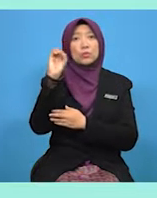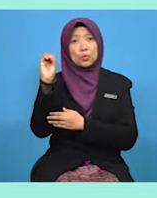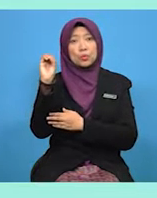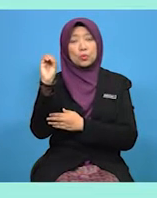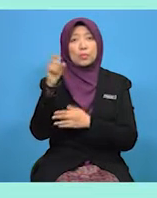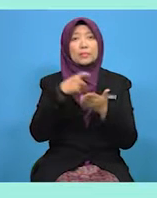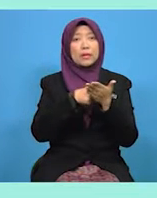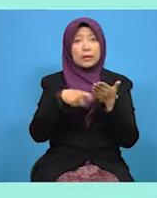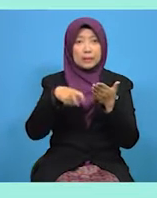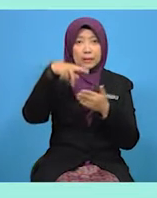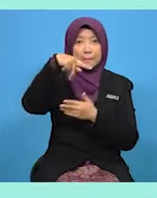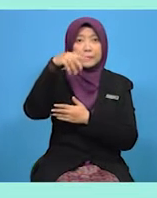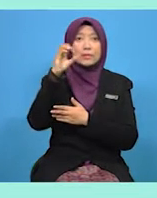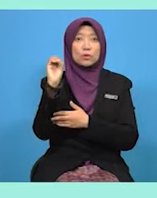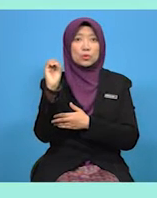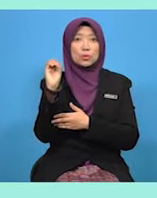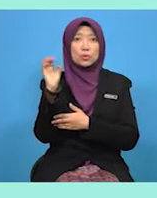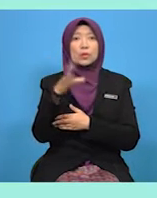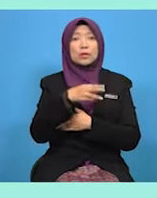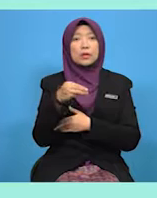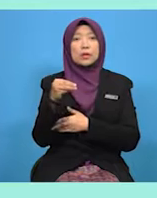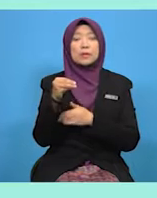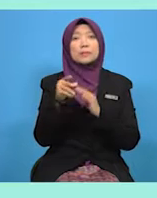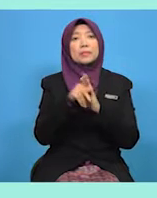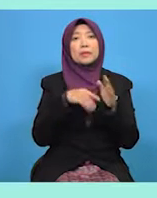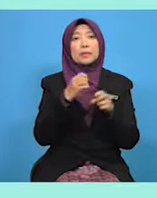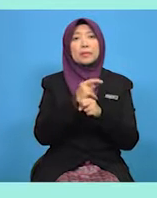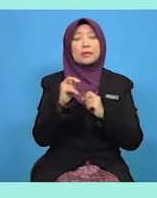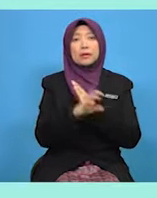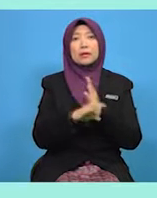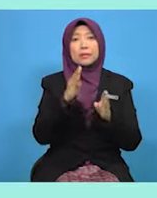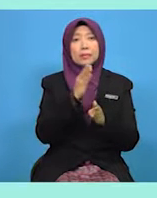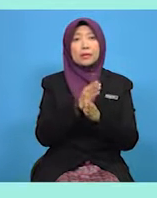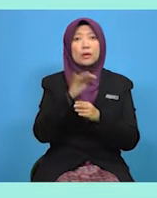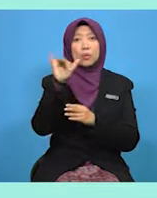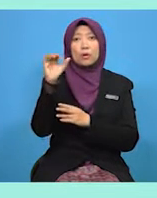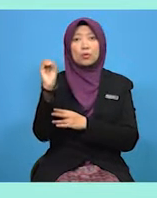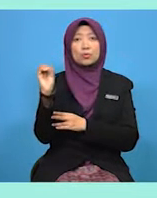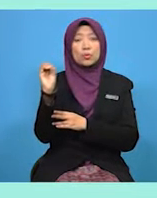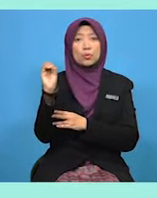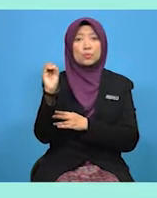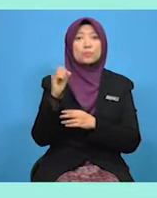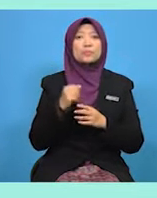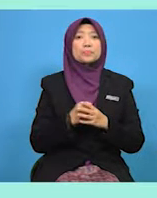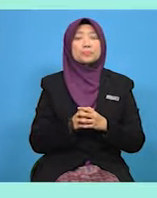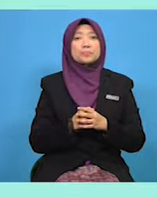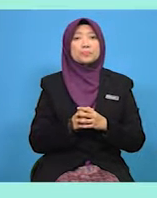kosong, harga P kosong dan pendapatan negara benar Y kosong.